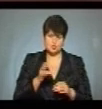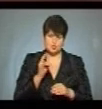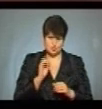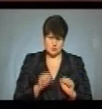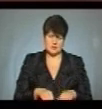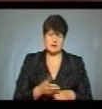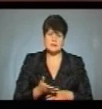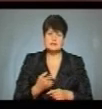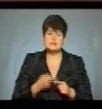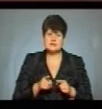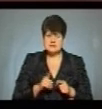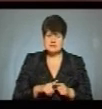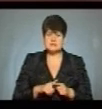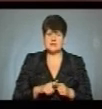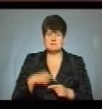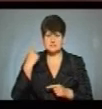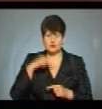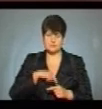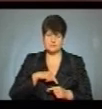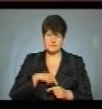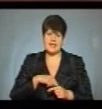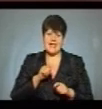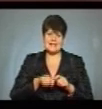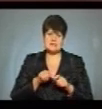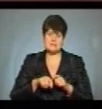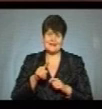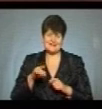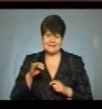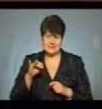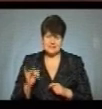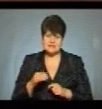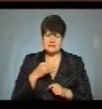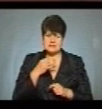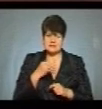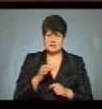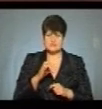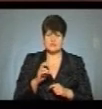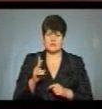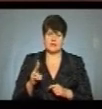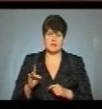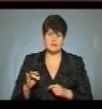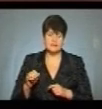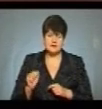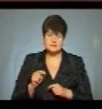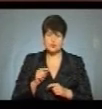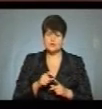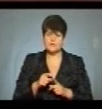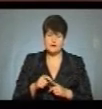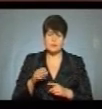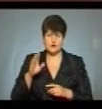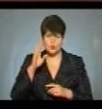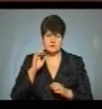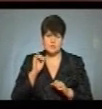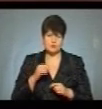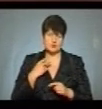результати стаціонарної психолого-психіатричної експертизи, повідомив речник Нацполіції області Сергій Крета. За його словами, хлопця можуть засудити